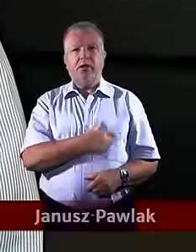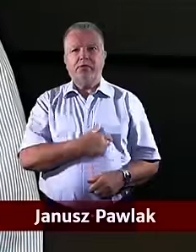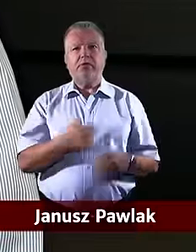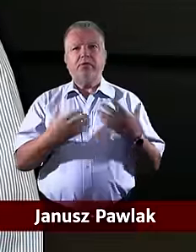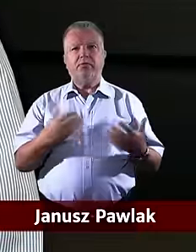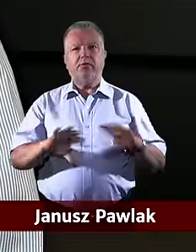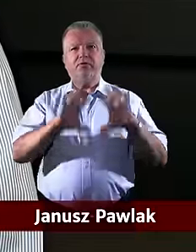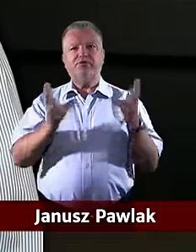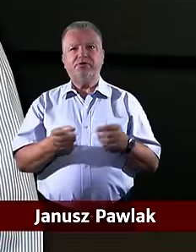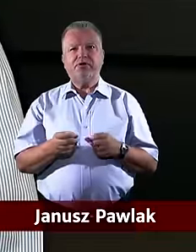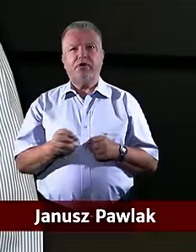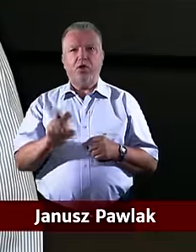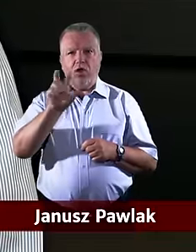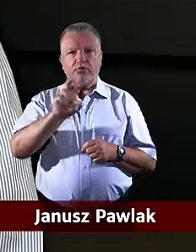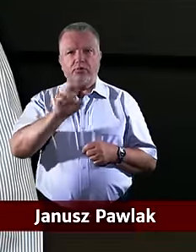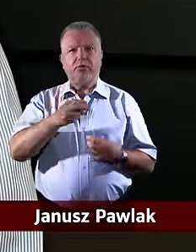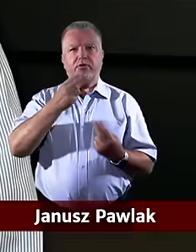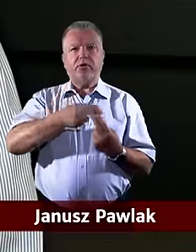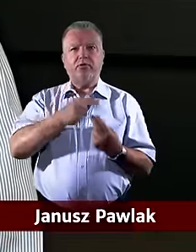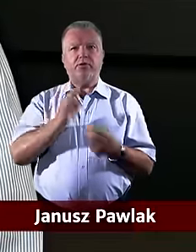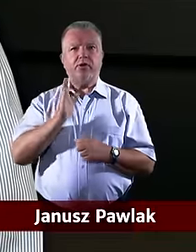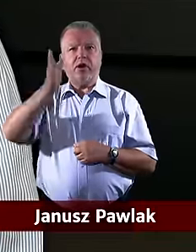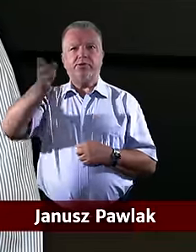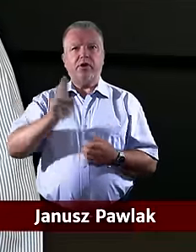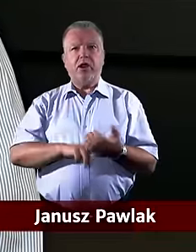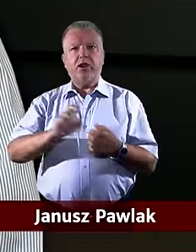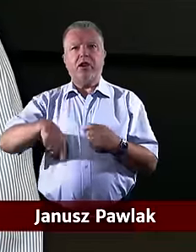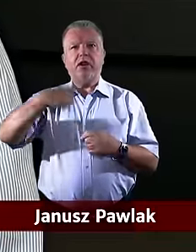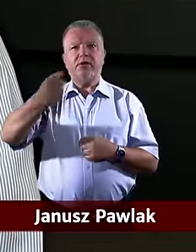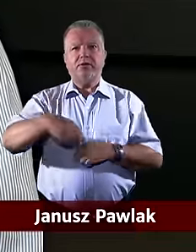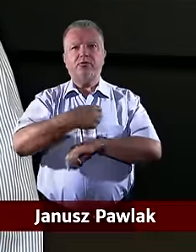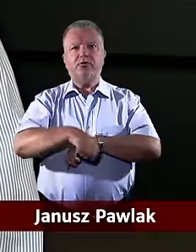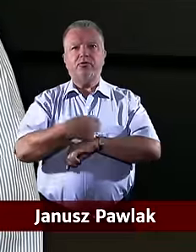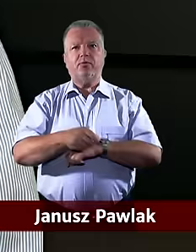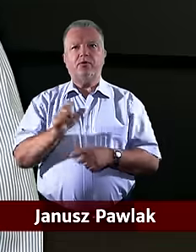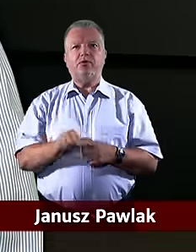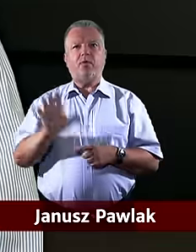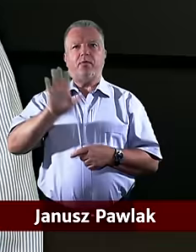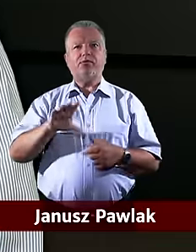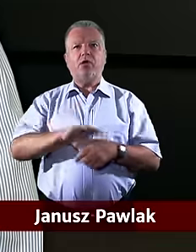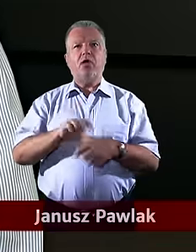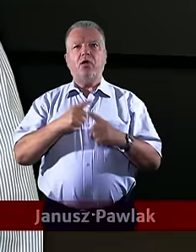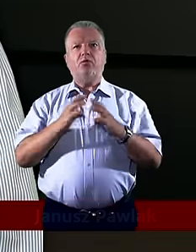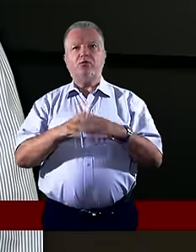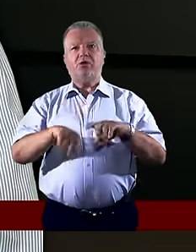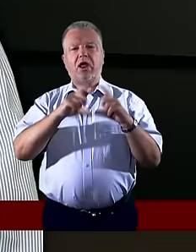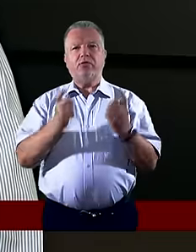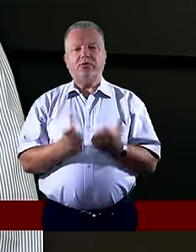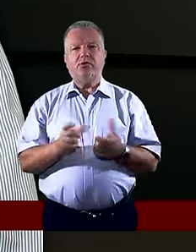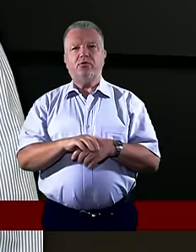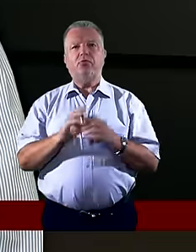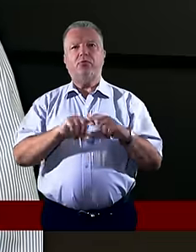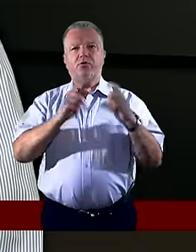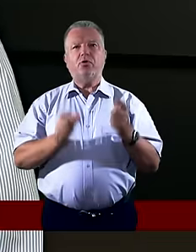Serdecznie witam wszystkich widzów telewizji Nadzieja TV na kolejnym rozważaniu Słowa Bożego w Kościele Adwentystów Dnia Siódmego w Podkowie